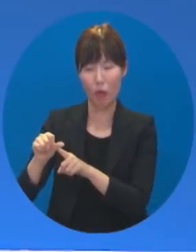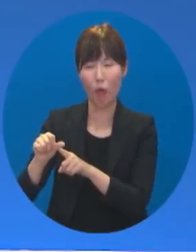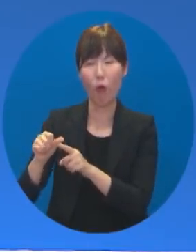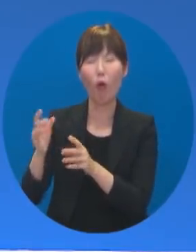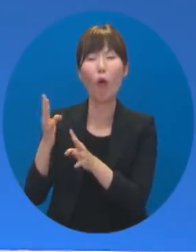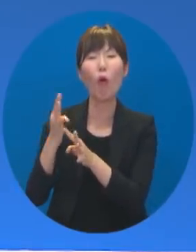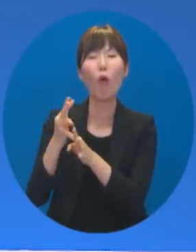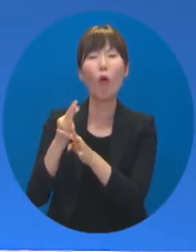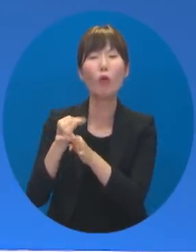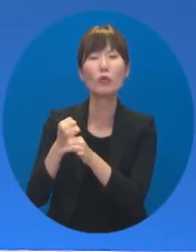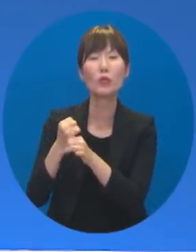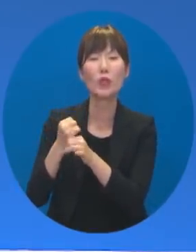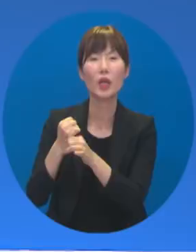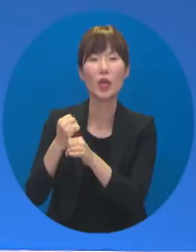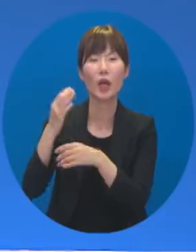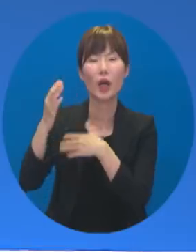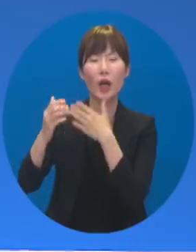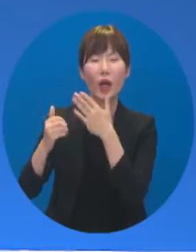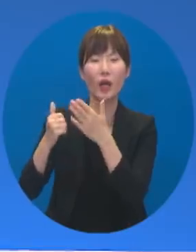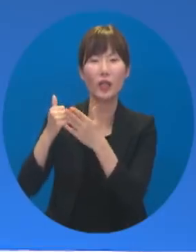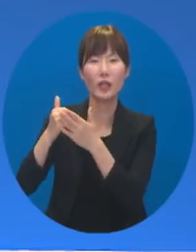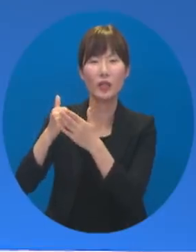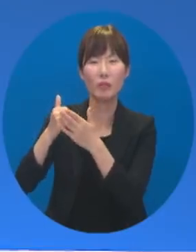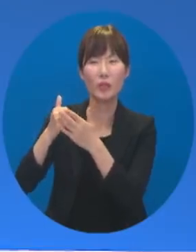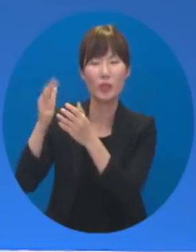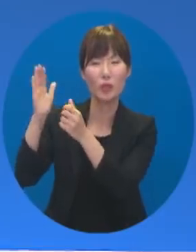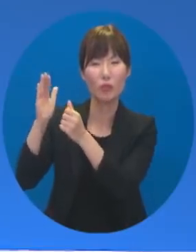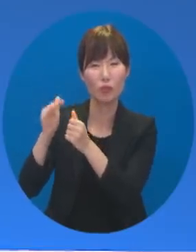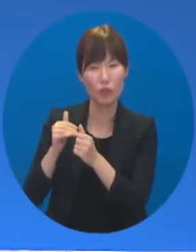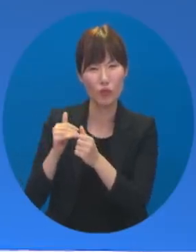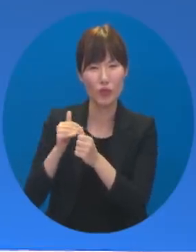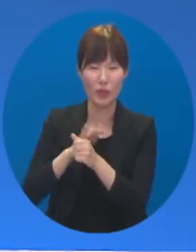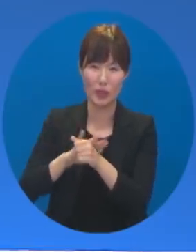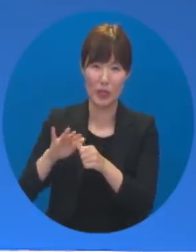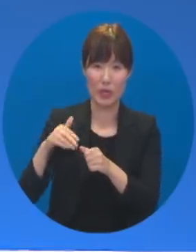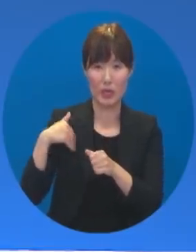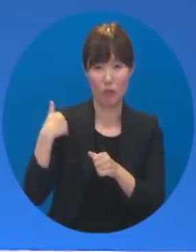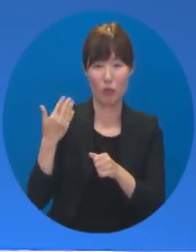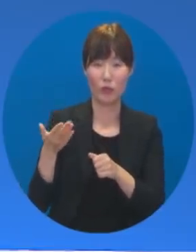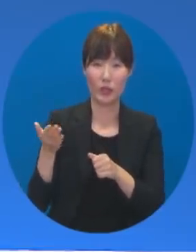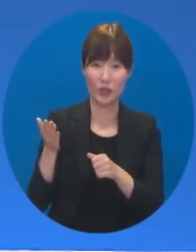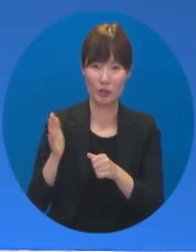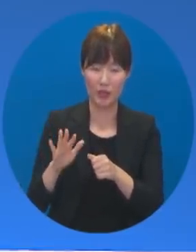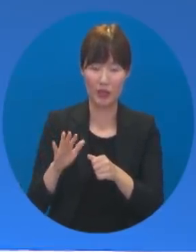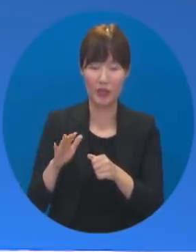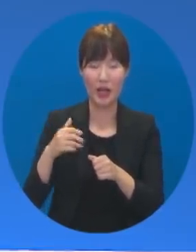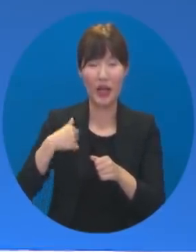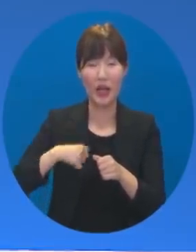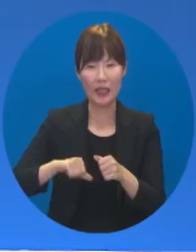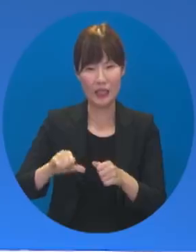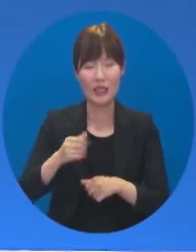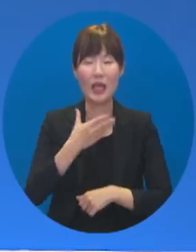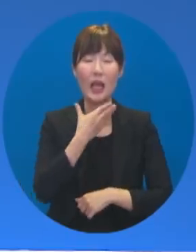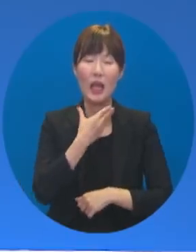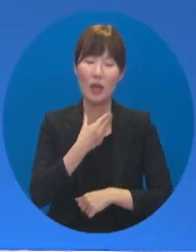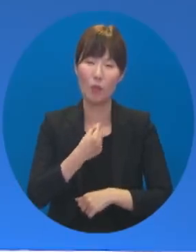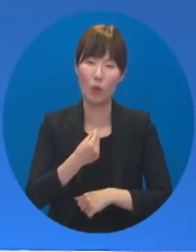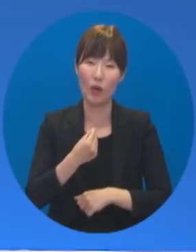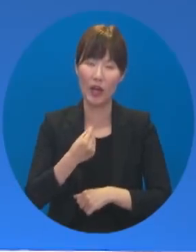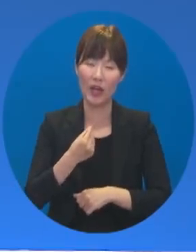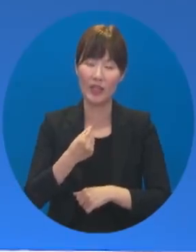모르겠지만 원기가 행복한 시간을 살게 해줘야 되겠다. 그게 진짜